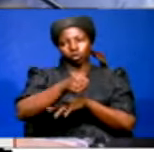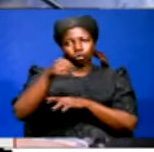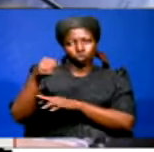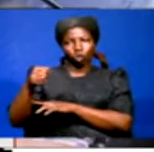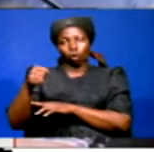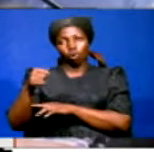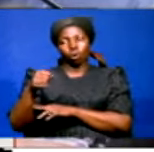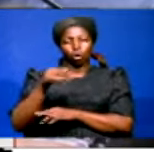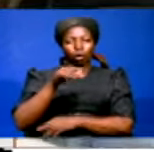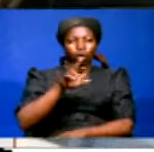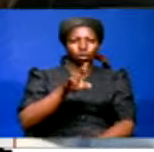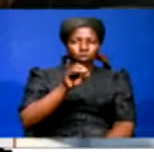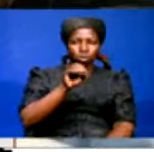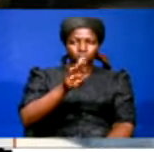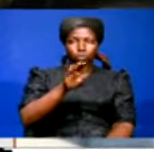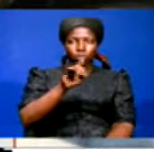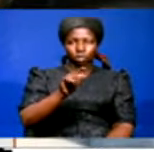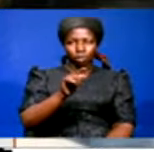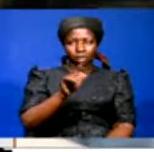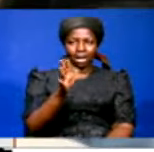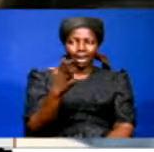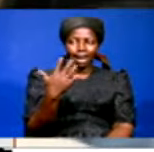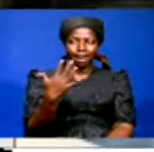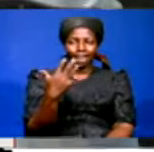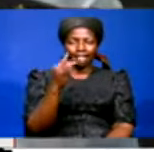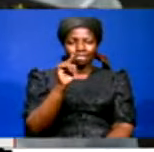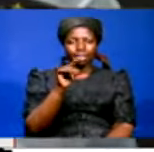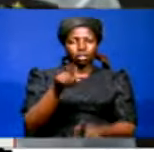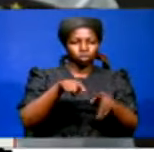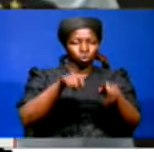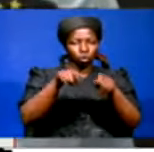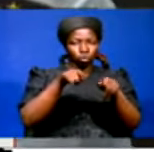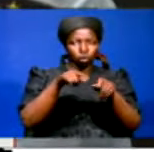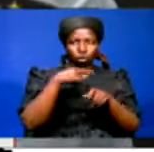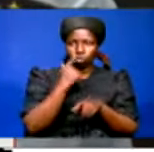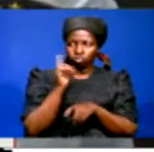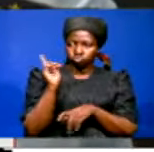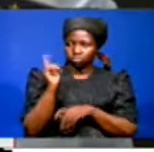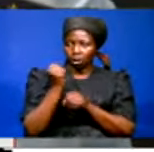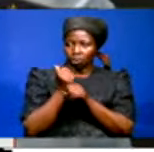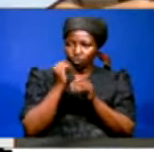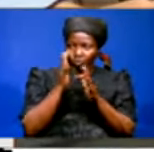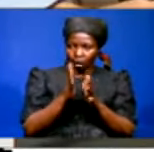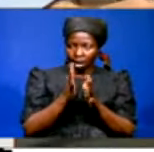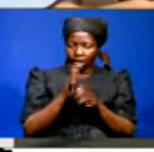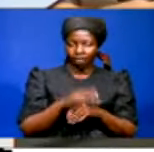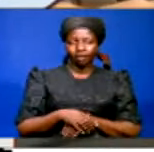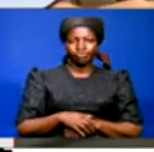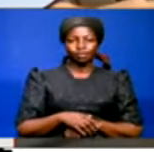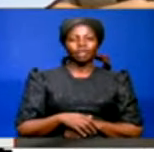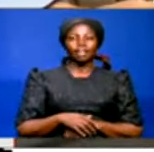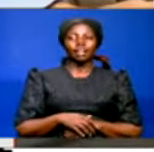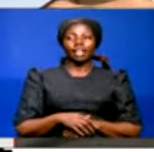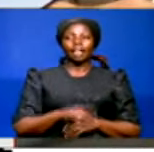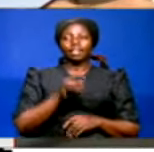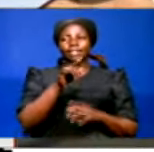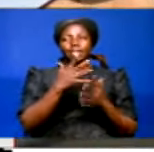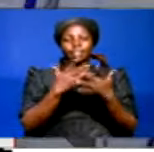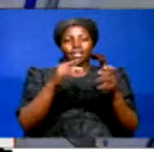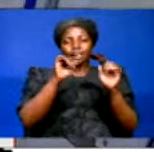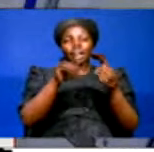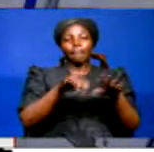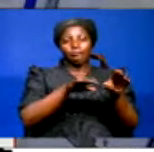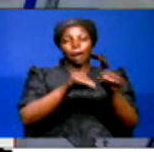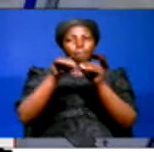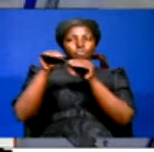hiyo inaendeshwa na wanaanga wa obiti au wafanyakazi wa chini. Vifaa vinaweza kuhamishwa